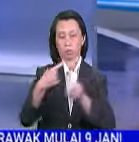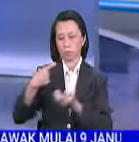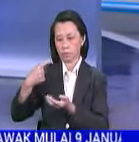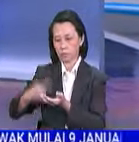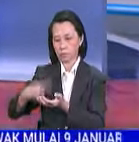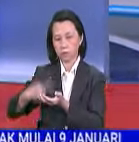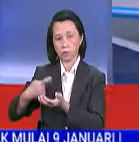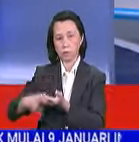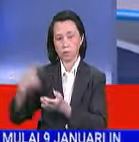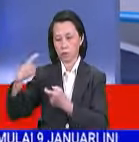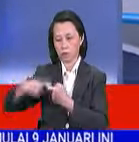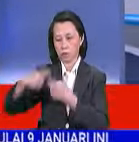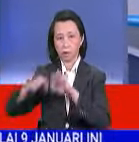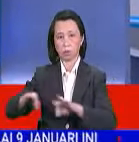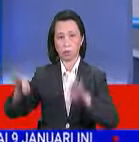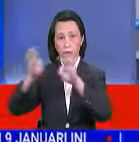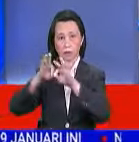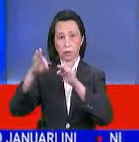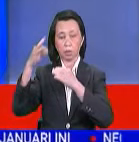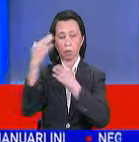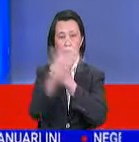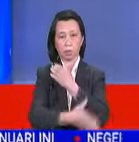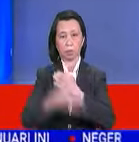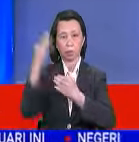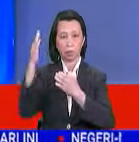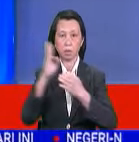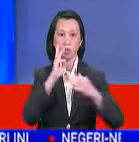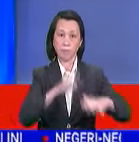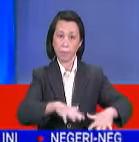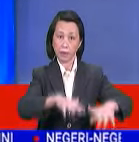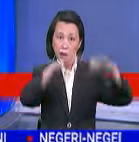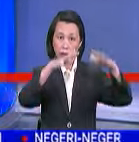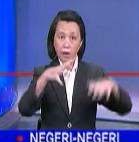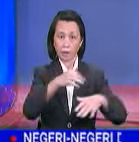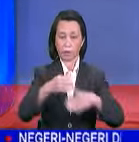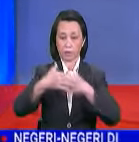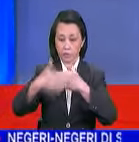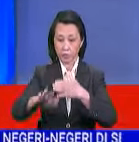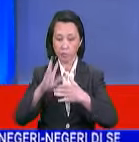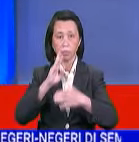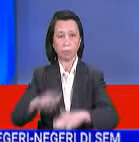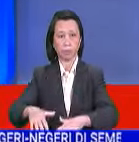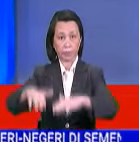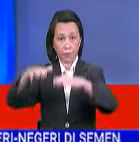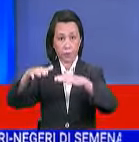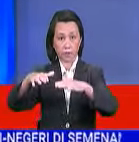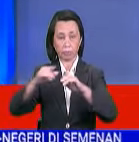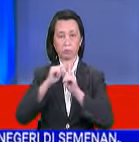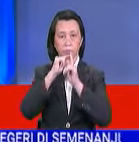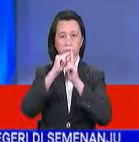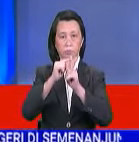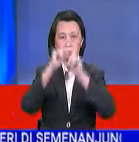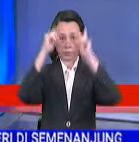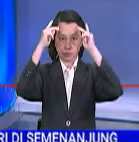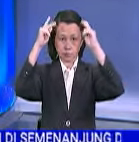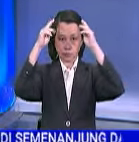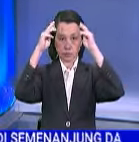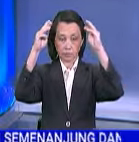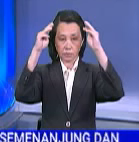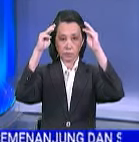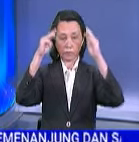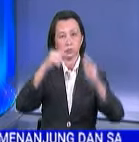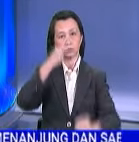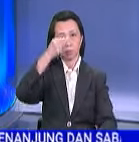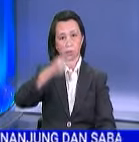perkara berkaitan kepentingan negara iaitu banjir dan pasca banjir. Dalam kenyataan, Perdana Menteri Datuk Seri Ismail Sabri